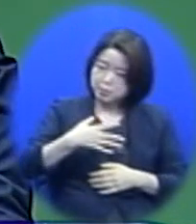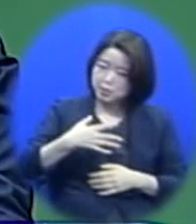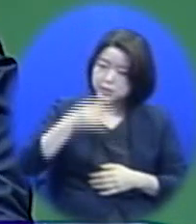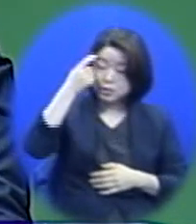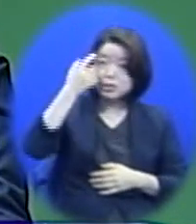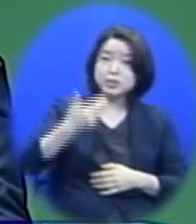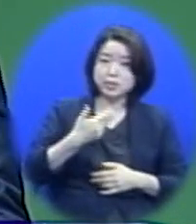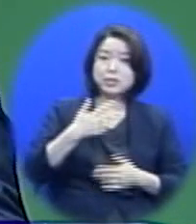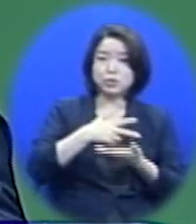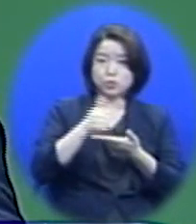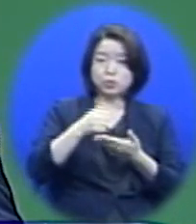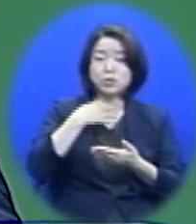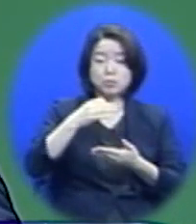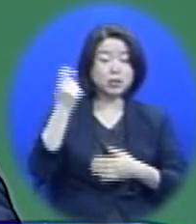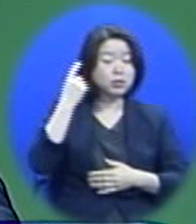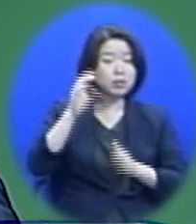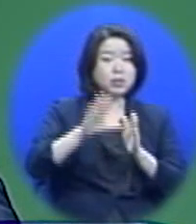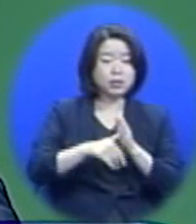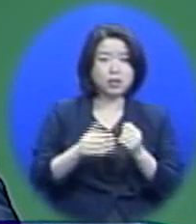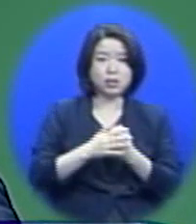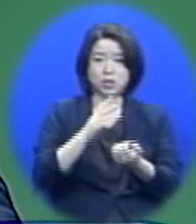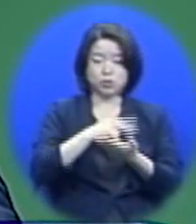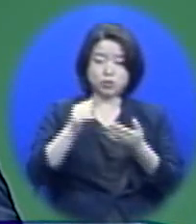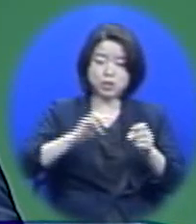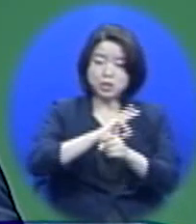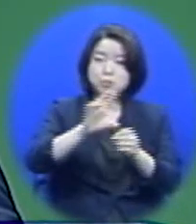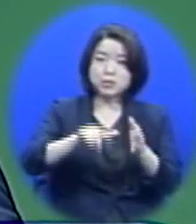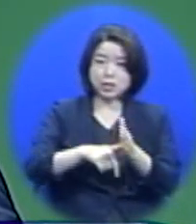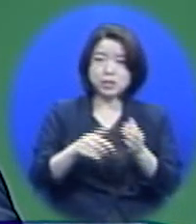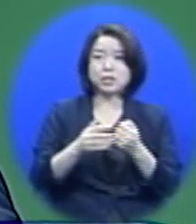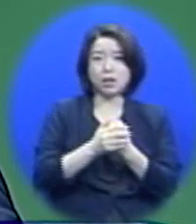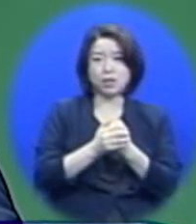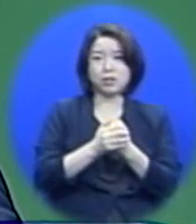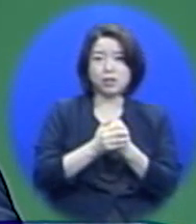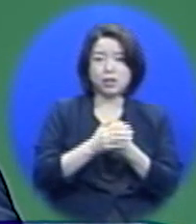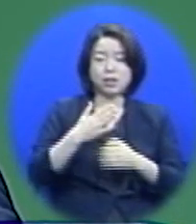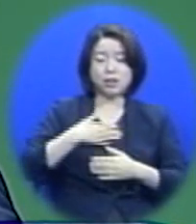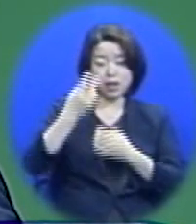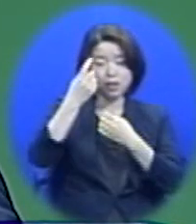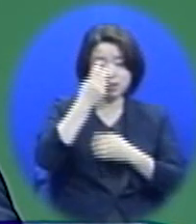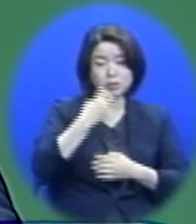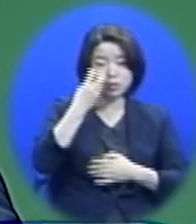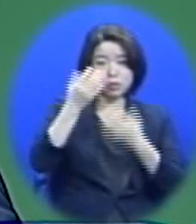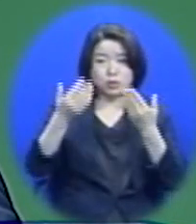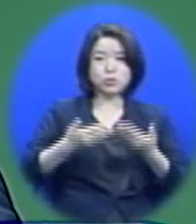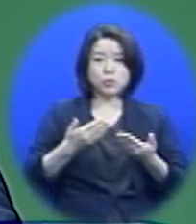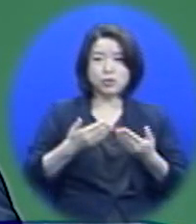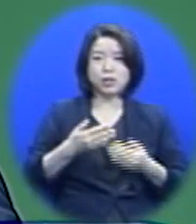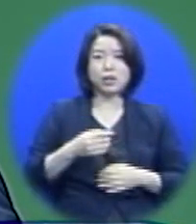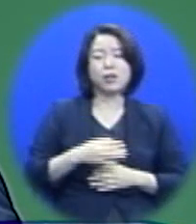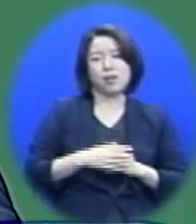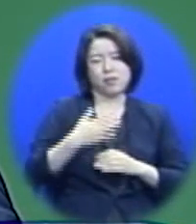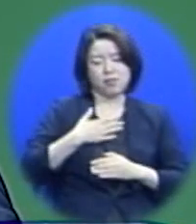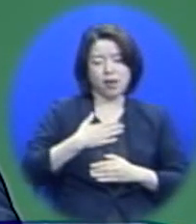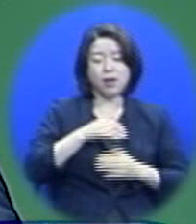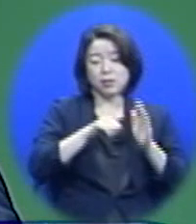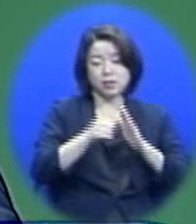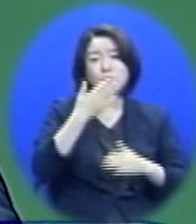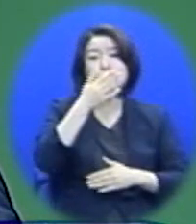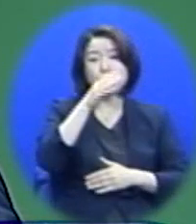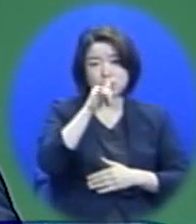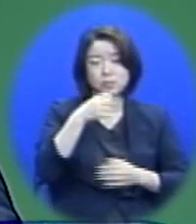순간에는 주님이 24시간 저를 지켜주시는데 참을 수 있습니다 라고 고백하면서 얼마나 울었는지